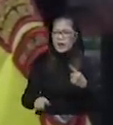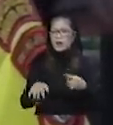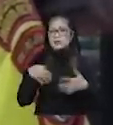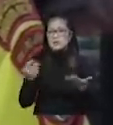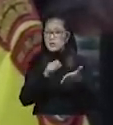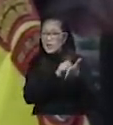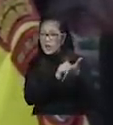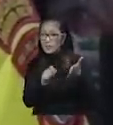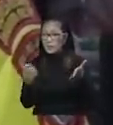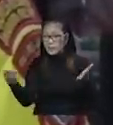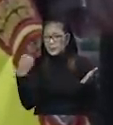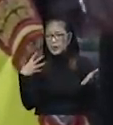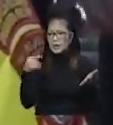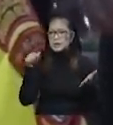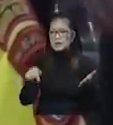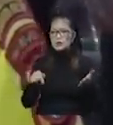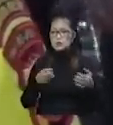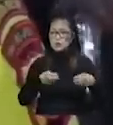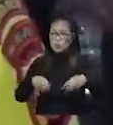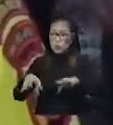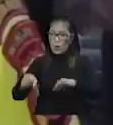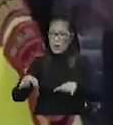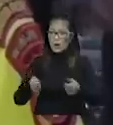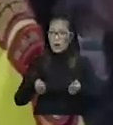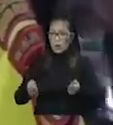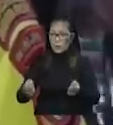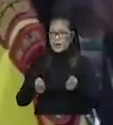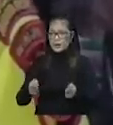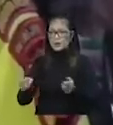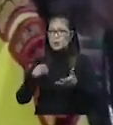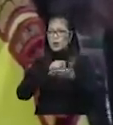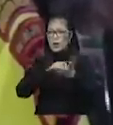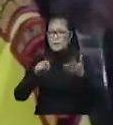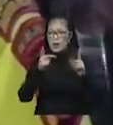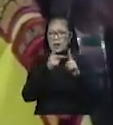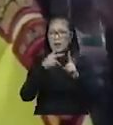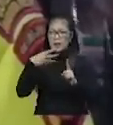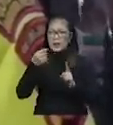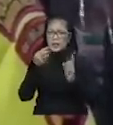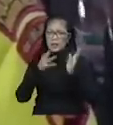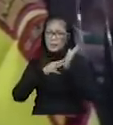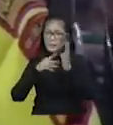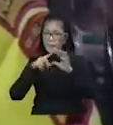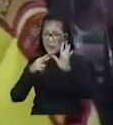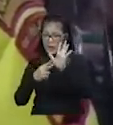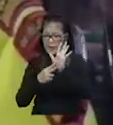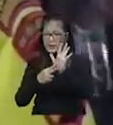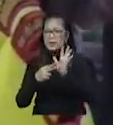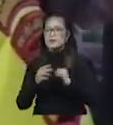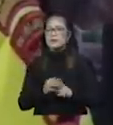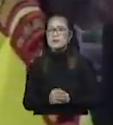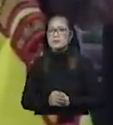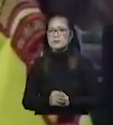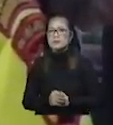yang mengatakan bahwa yang menjual gerobak adalah Herman. Ini sama dengan